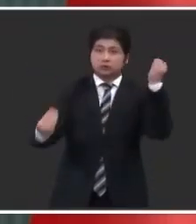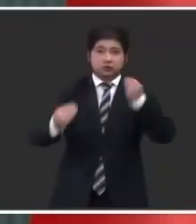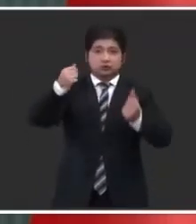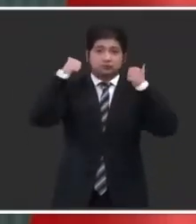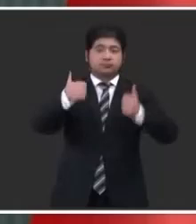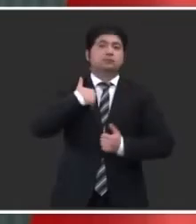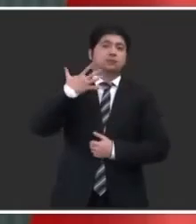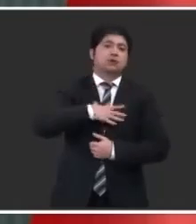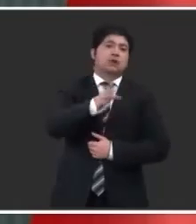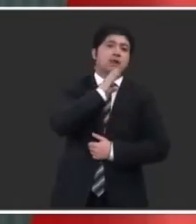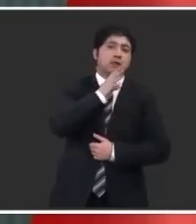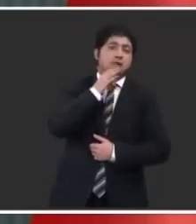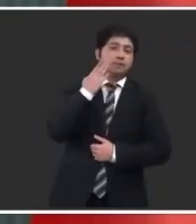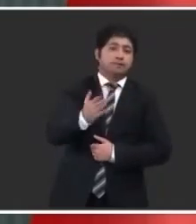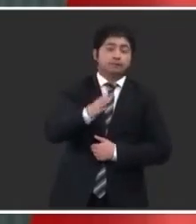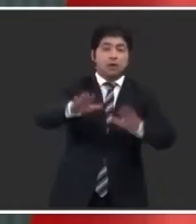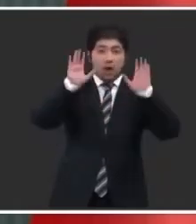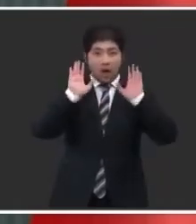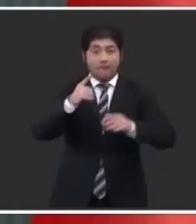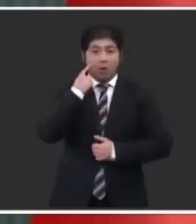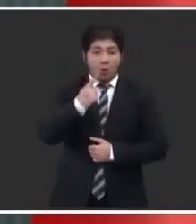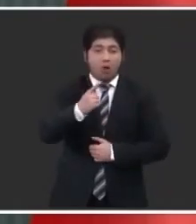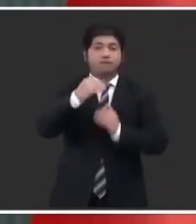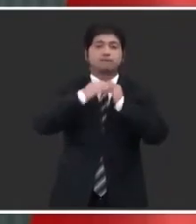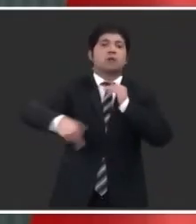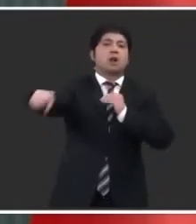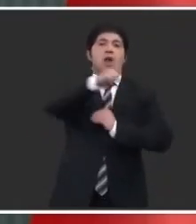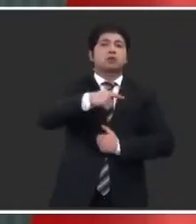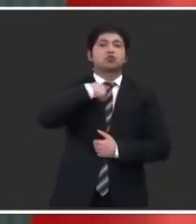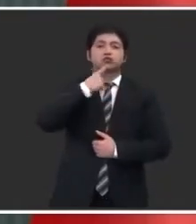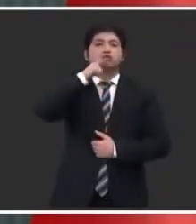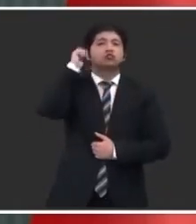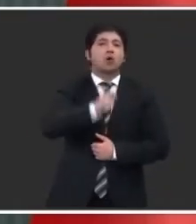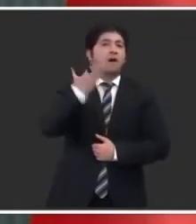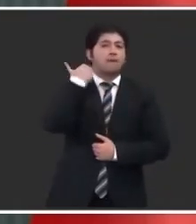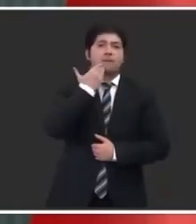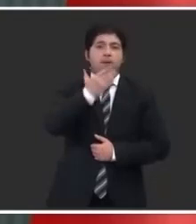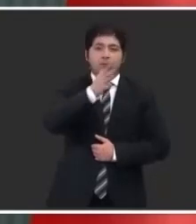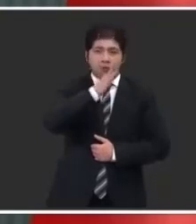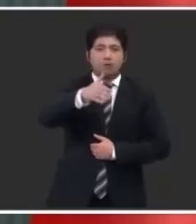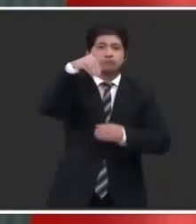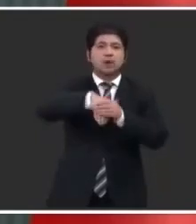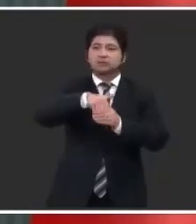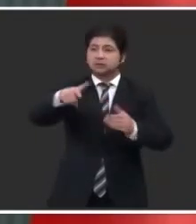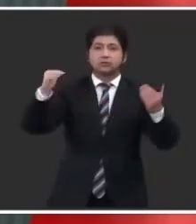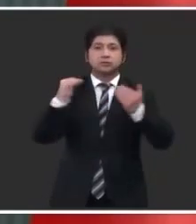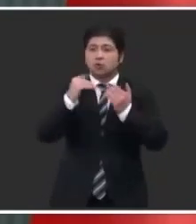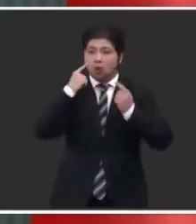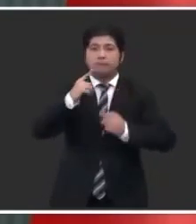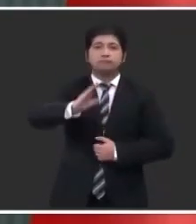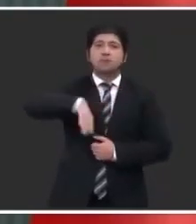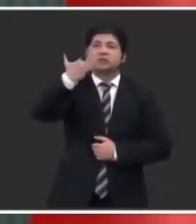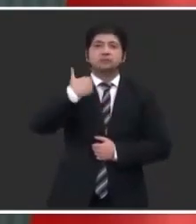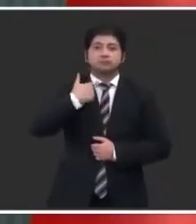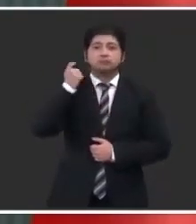sahalara bilmesidir ancak milletimize sözümüz geri meclis denkleminde başka